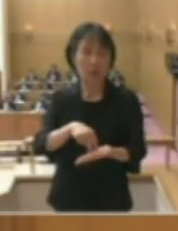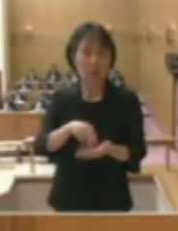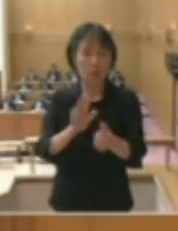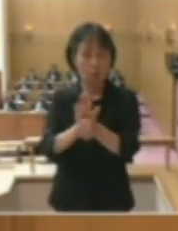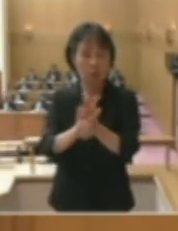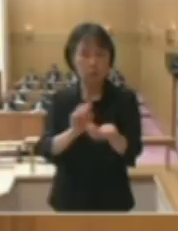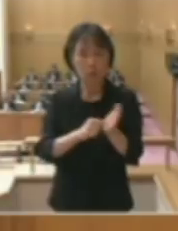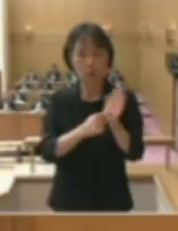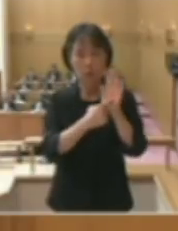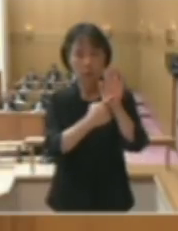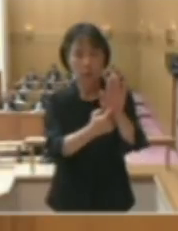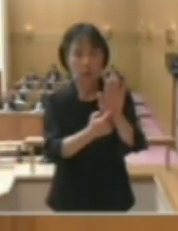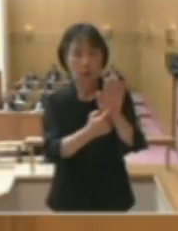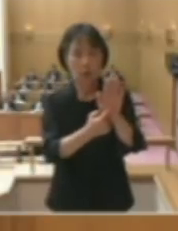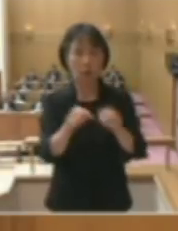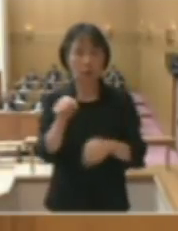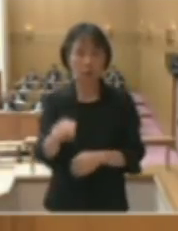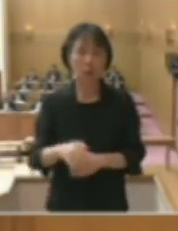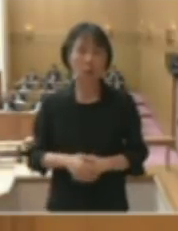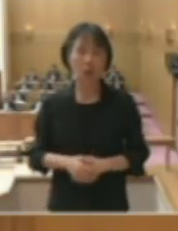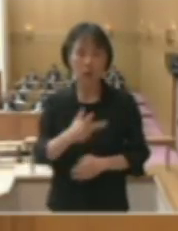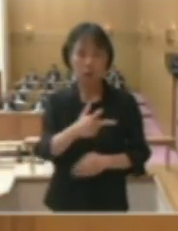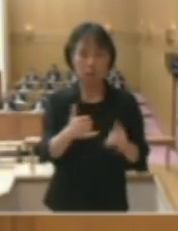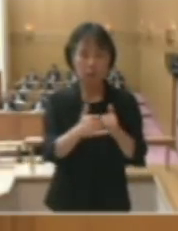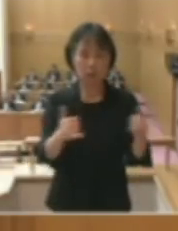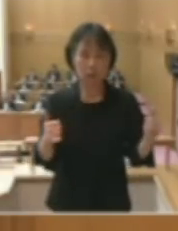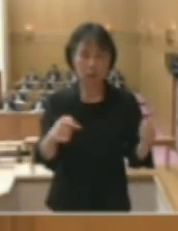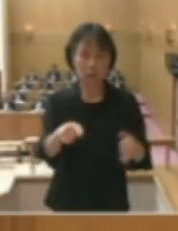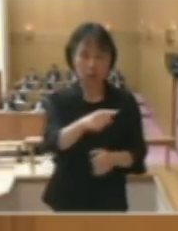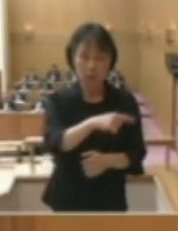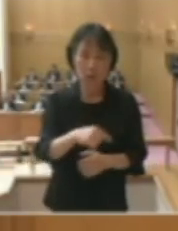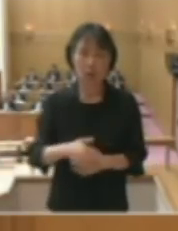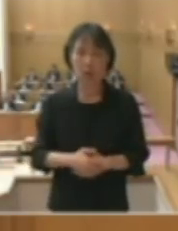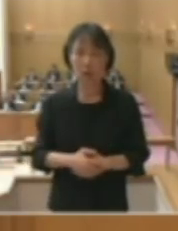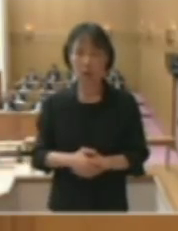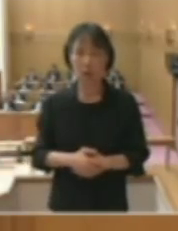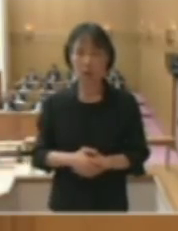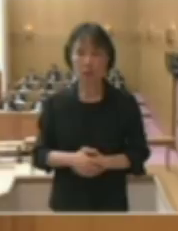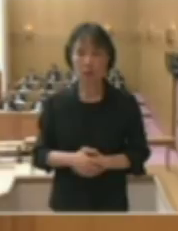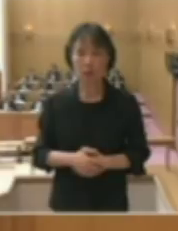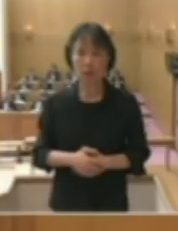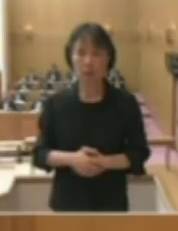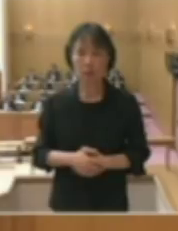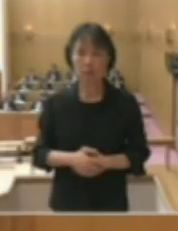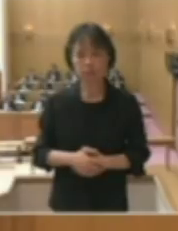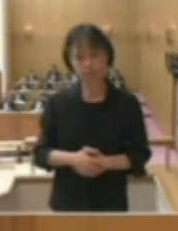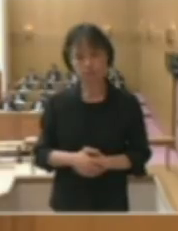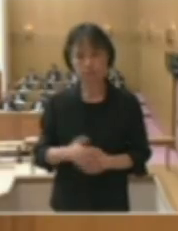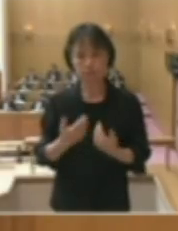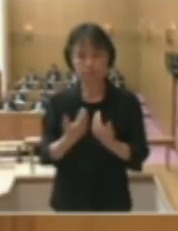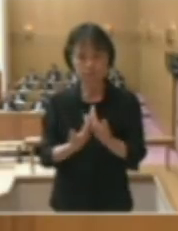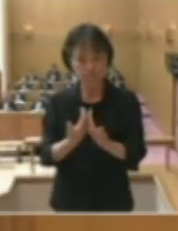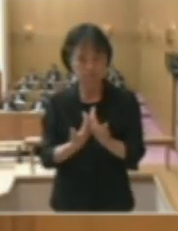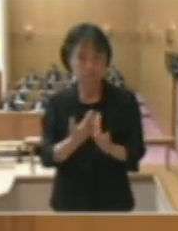制から来ているのではと、市民のもっぱらの嘆きの声であり、市民の不信